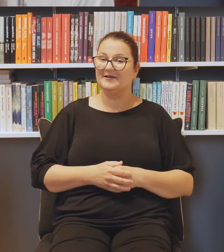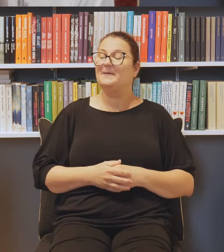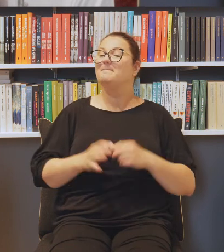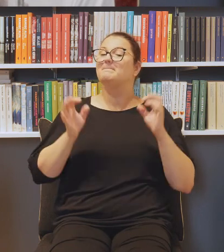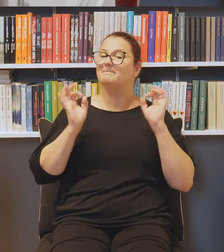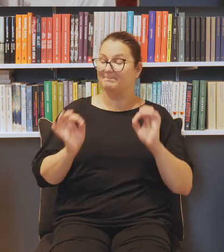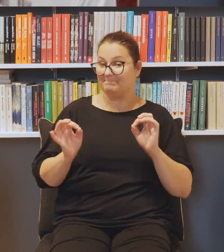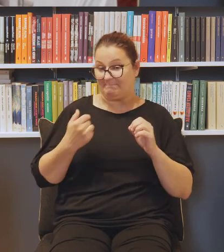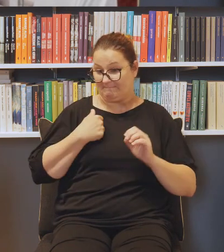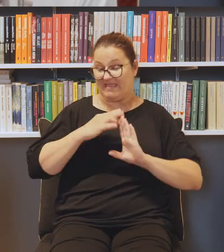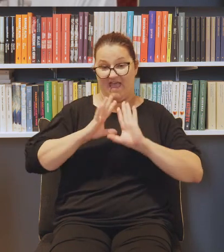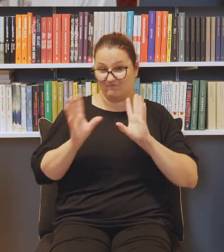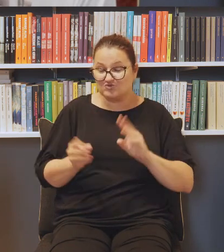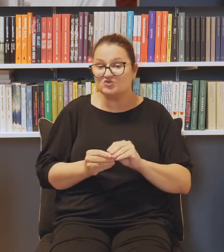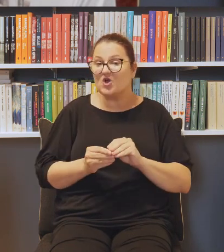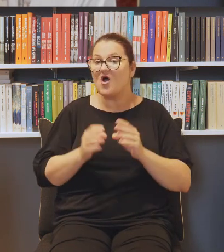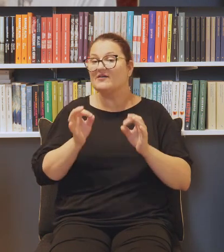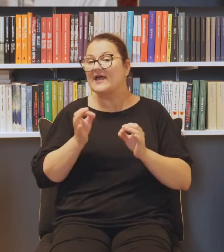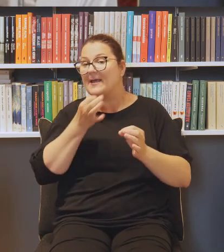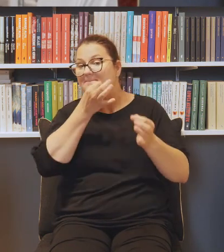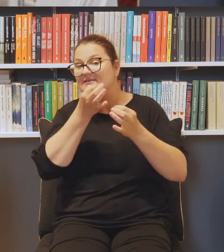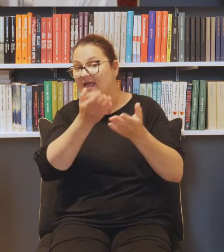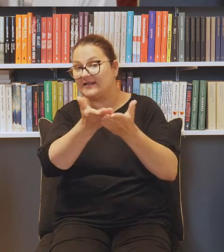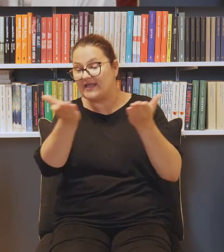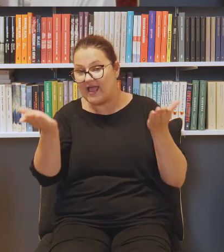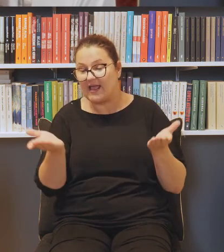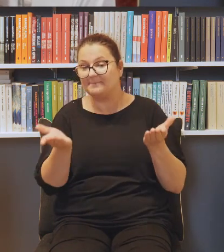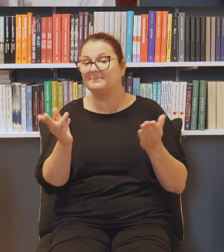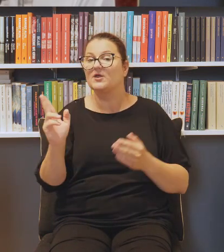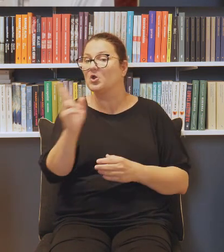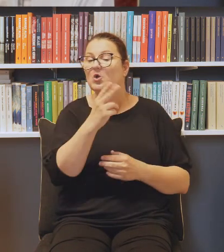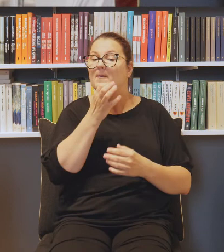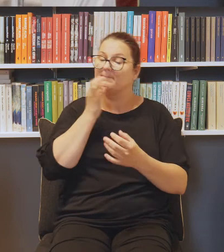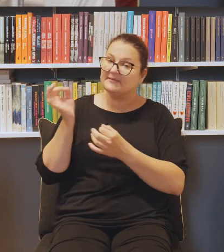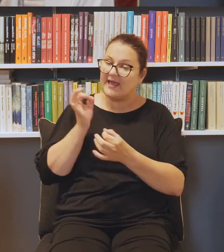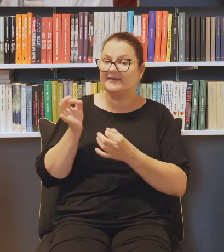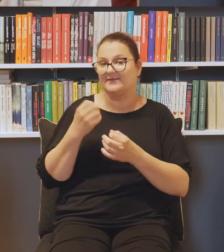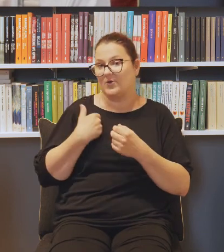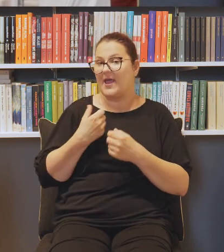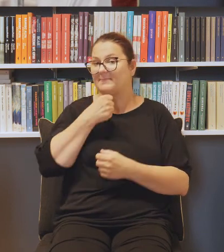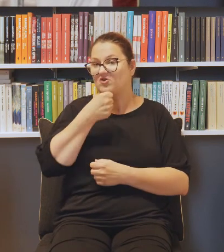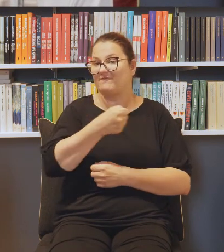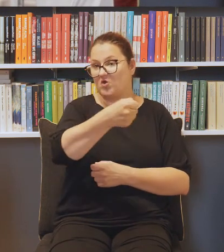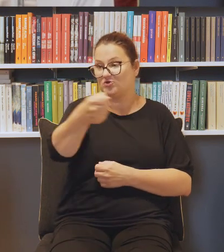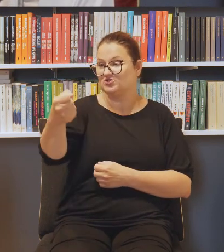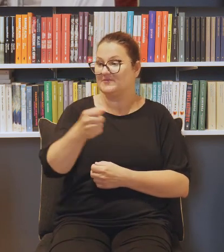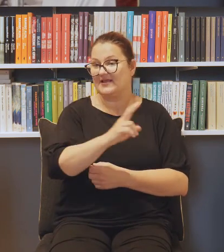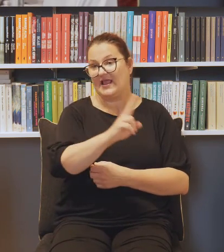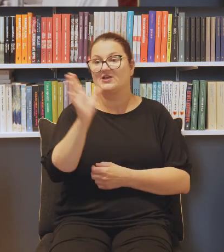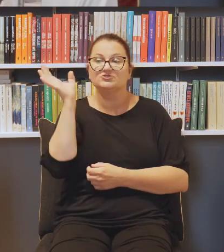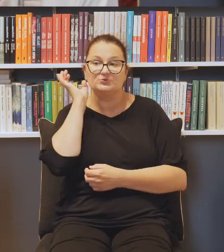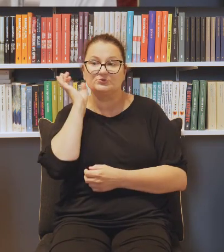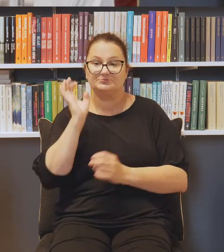Dobrze, i z mojej strony to wszystko. Teraz czekamy na pytania od Państwa. Jeśli ktoś ma jakieś pytanie, to ja przekażę mikrofon, żeby wszyscy mogli